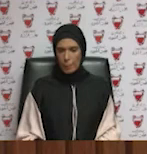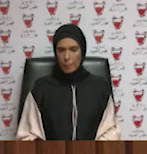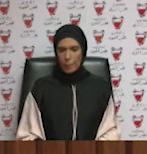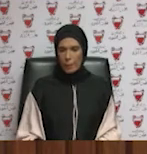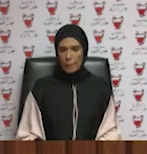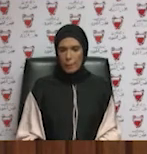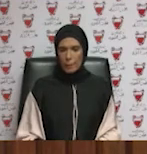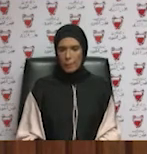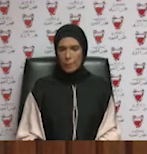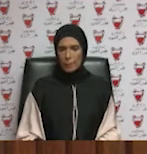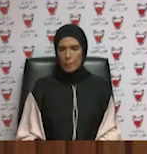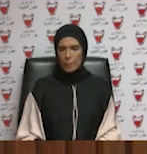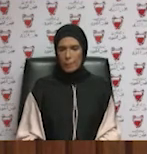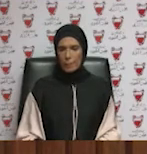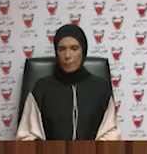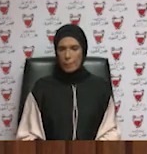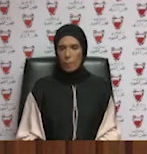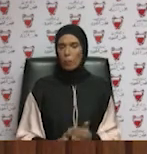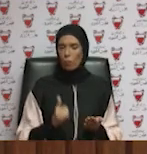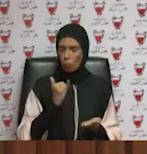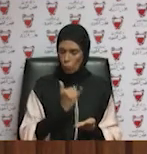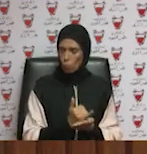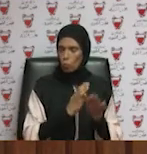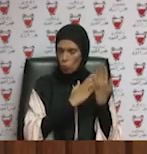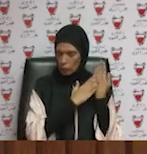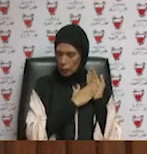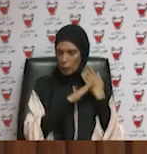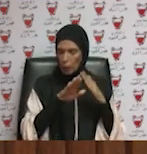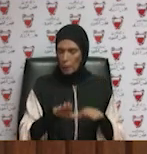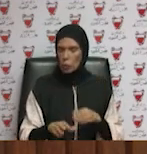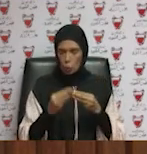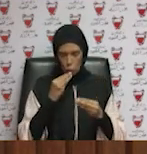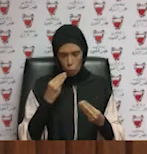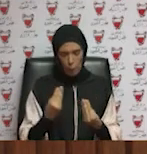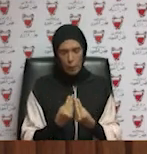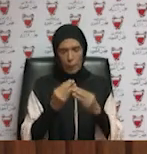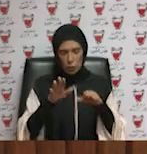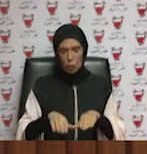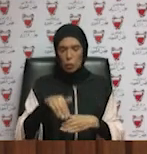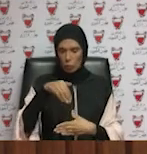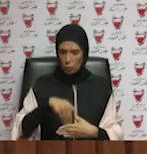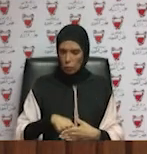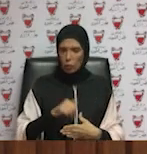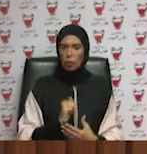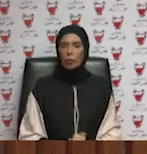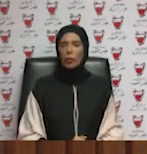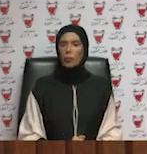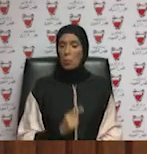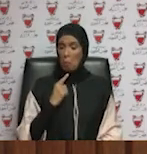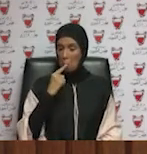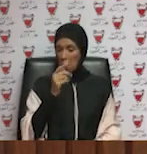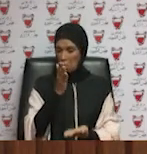أعتقد بأن هذه مسؤوليتنا كسلطة تشريعية أن نكون يعني صادقين